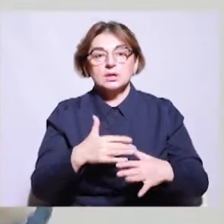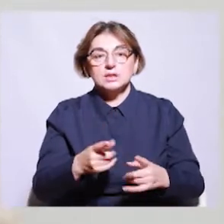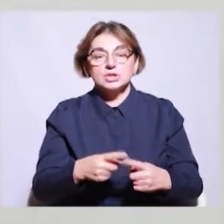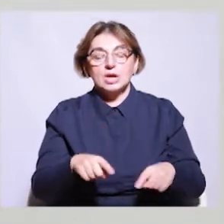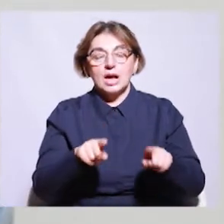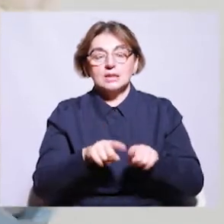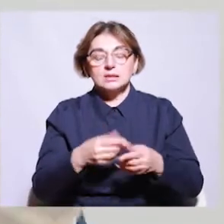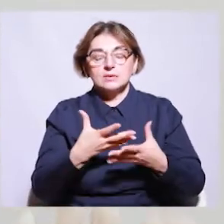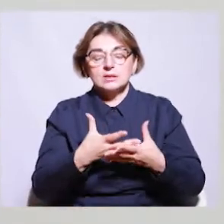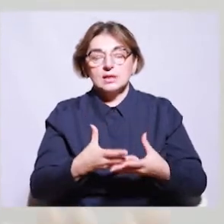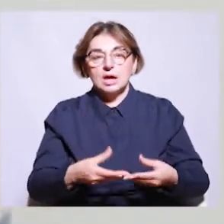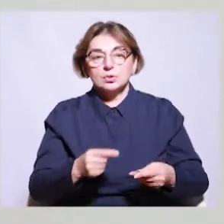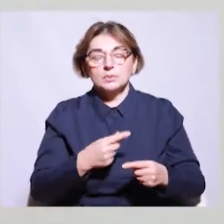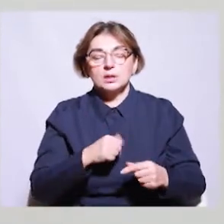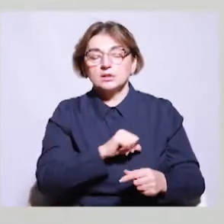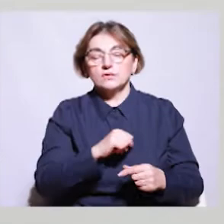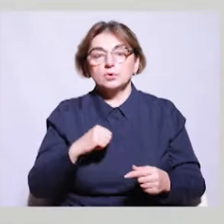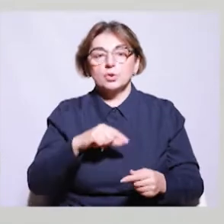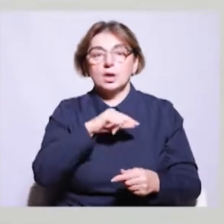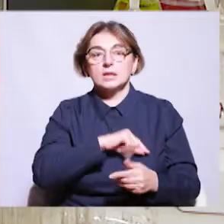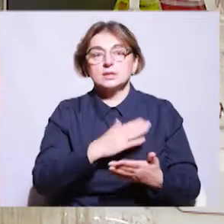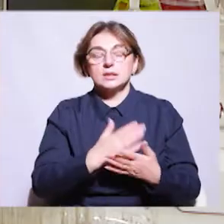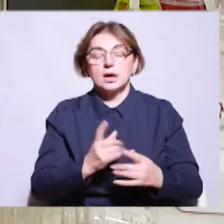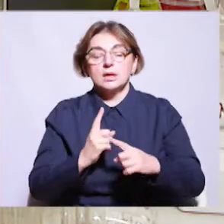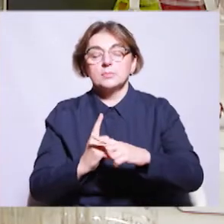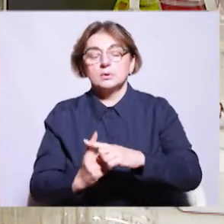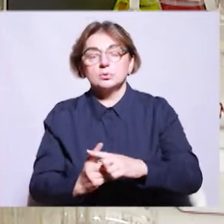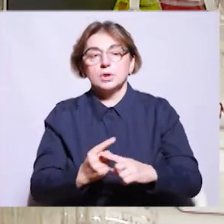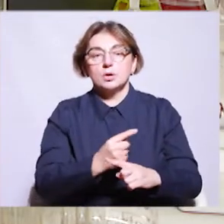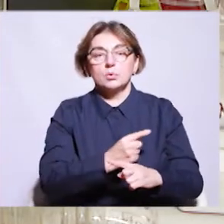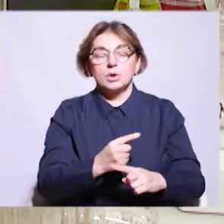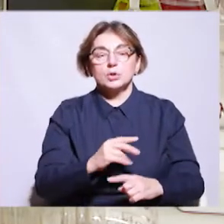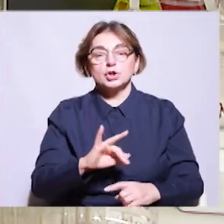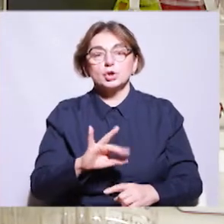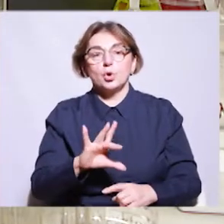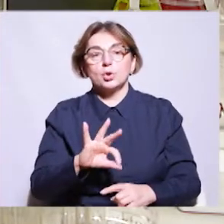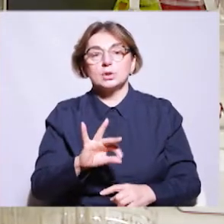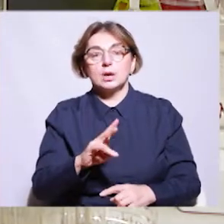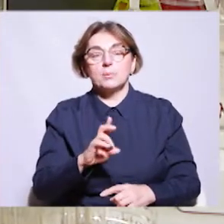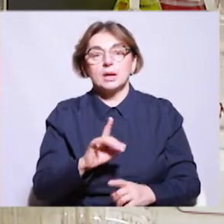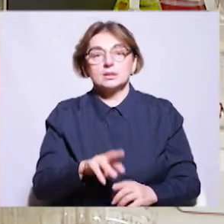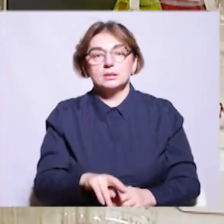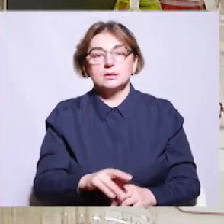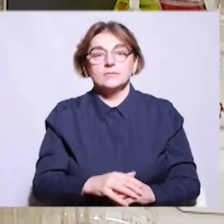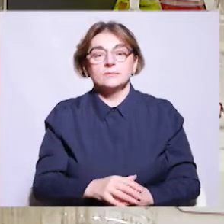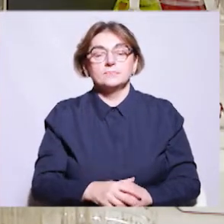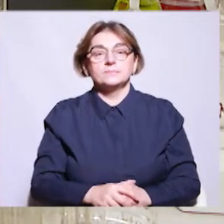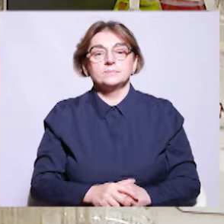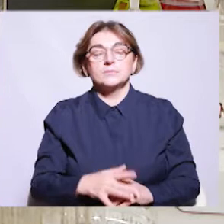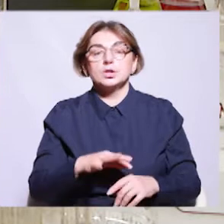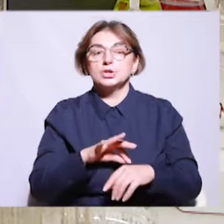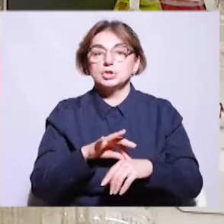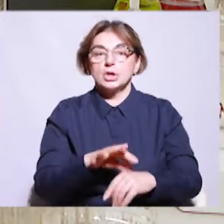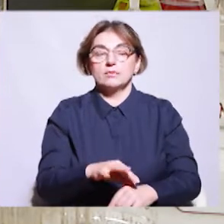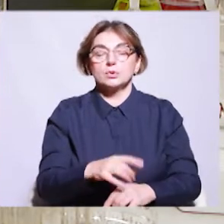ალღობში დისოცირდებიან დადებით და უარყოფით იონებად. მოდით დავიწყოთ გაკვეთილი და